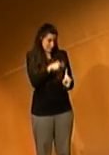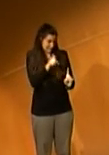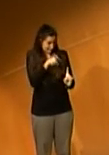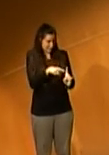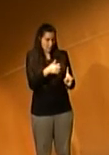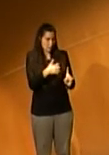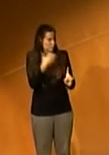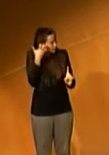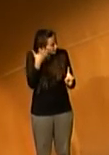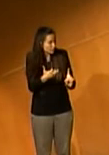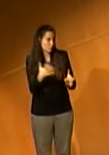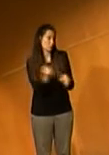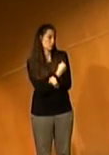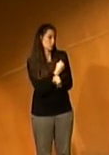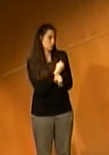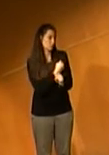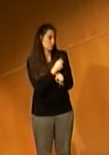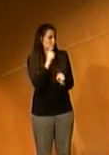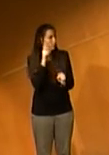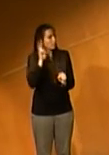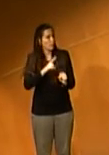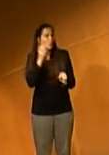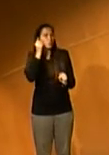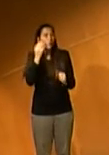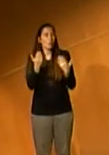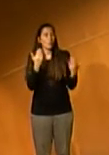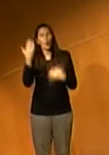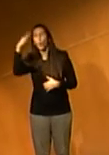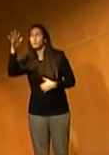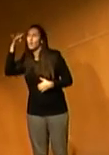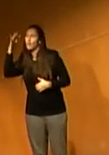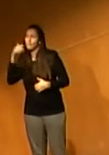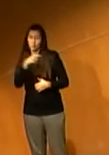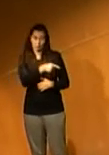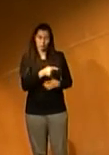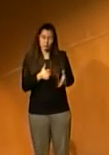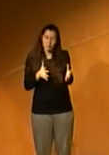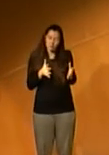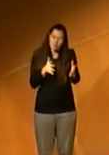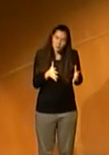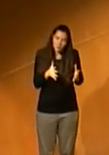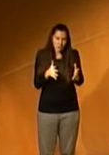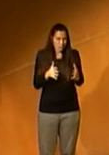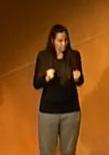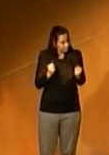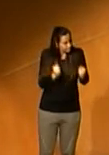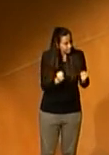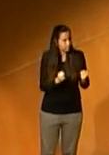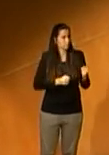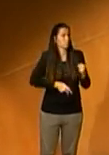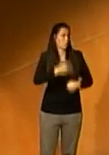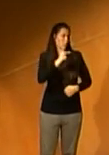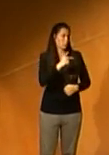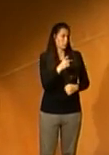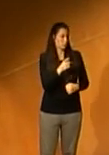c'est des élèves qui ont un courage plus important que d'autres parce qu'il faut qu'ils prouvent quelque chose. Et ça,